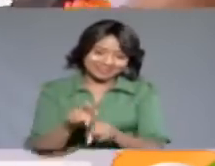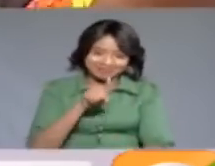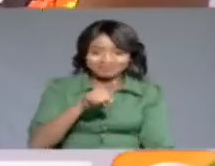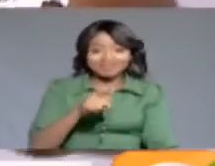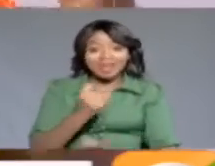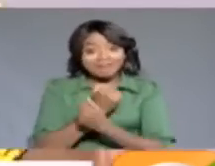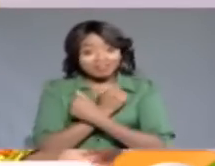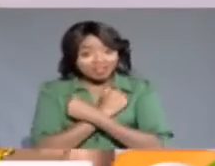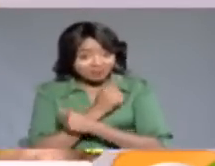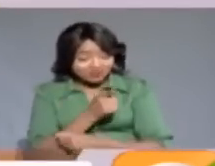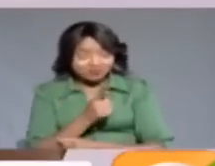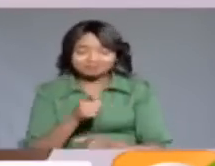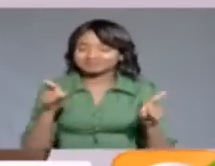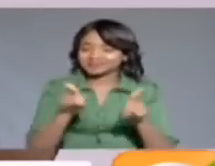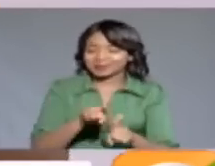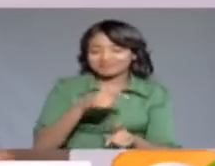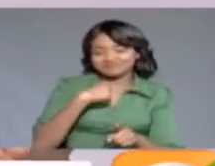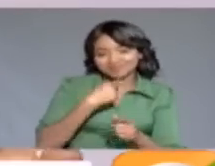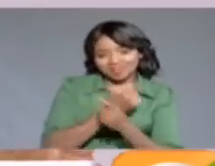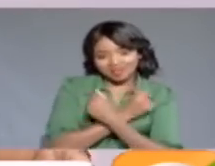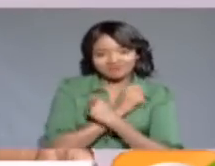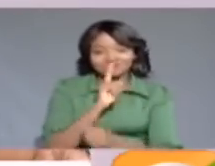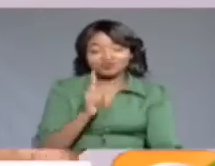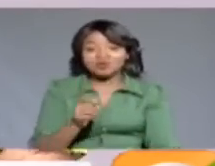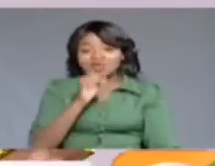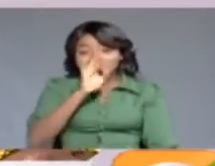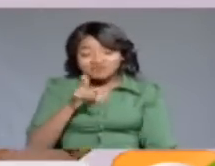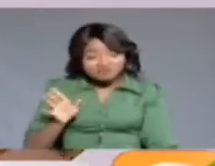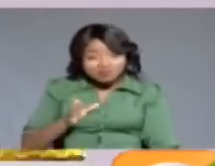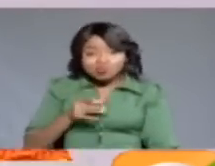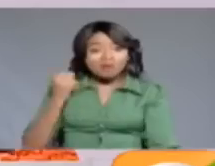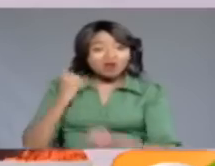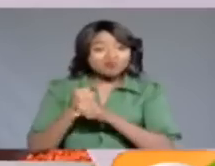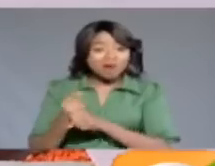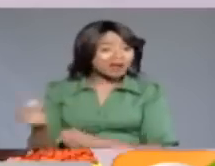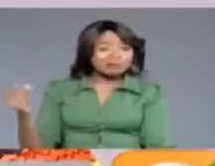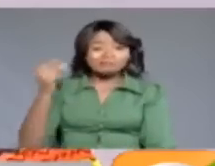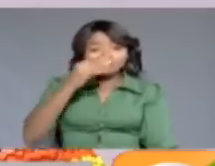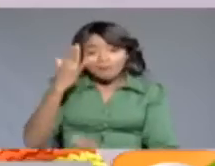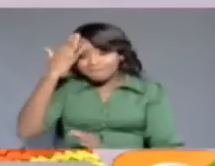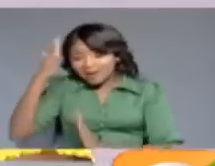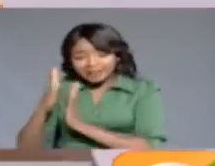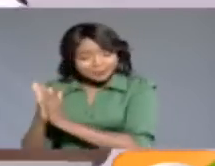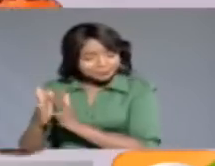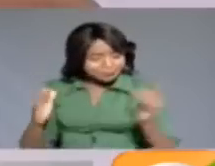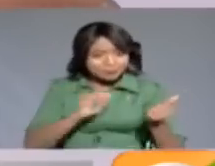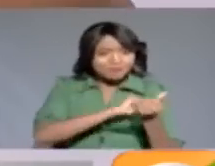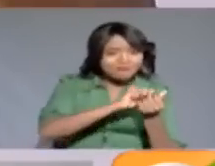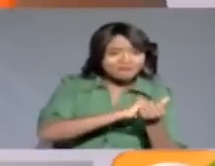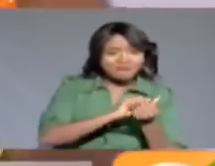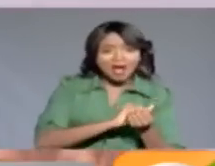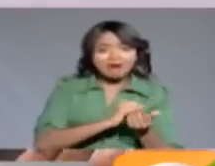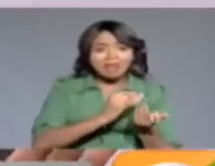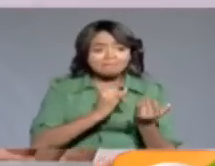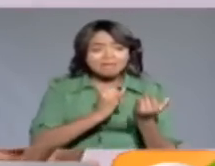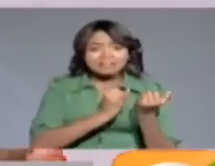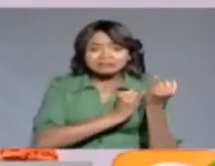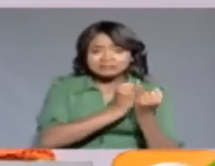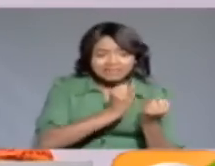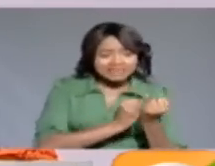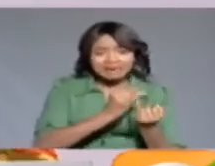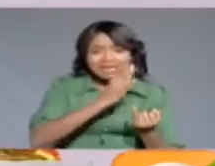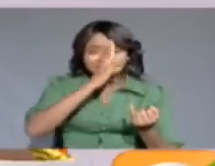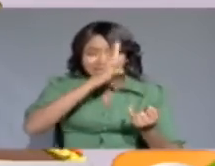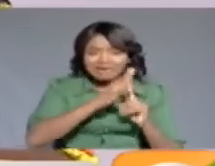ndio hivi. Kama huyu mwanamke ana kazi Jumatatu mpaka Ijumaa na Jumamosi na Jumapili hapa nyumbani hapataki. Ana mapenzi mengine.